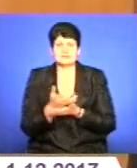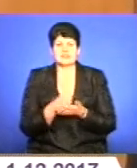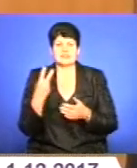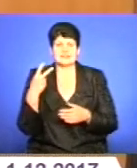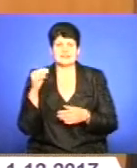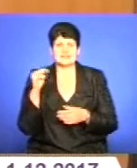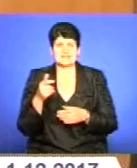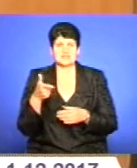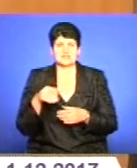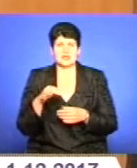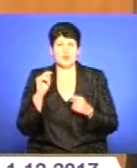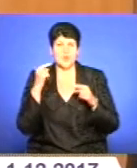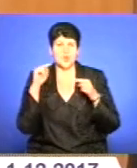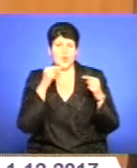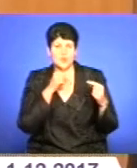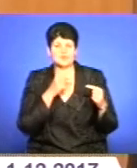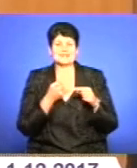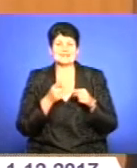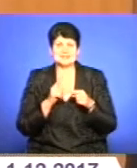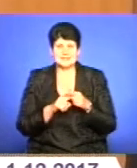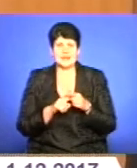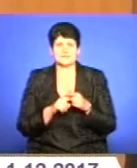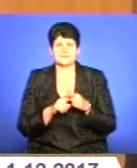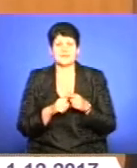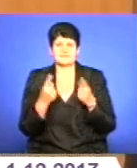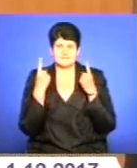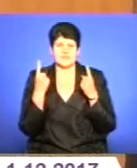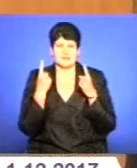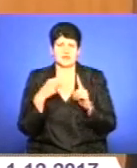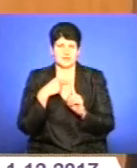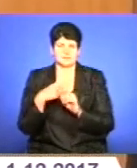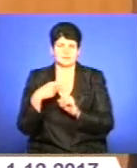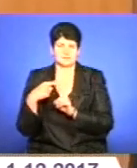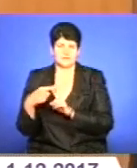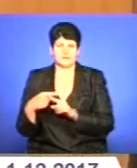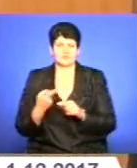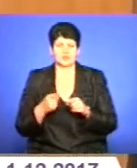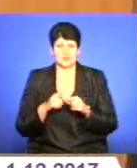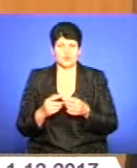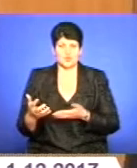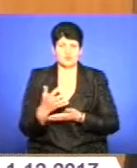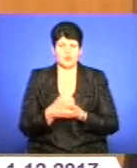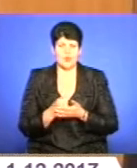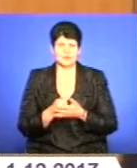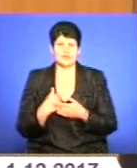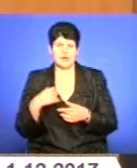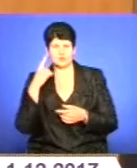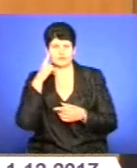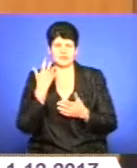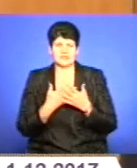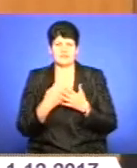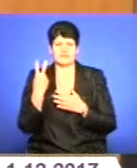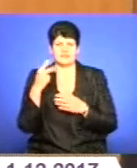тисяч гектарів кукурудзи. Це, знову ж таки, досить велика прибавка до даного валового збору. І я думаю, що десь в межах